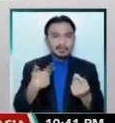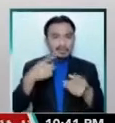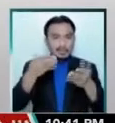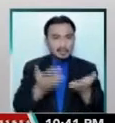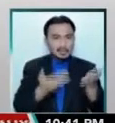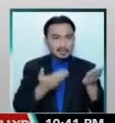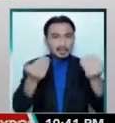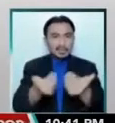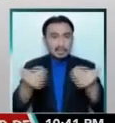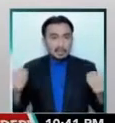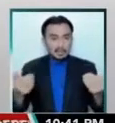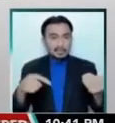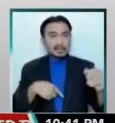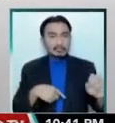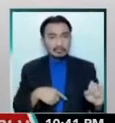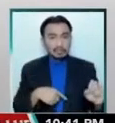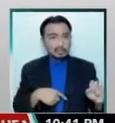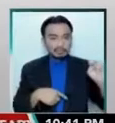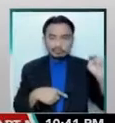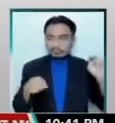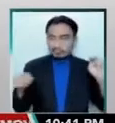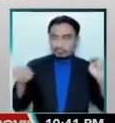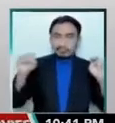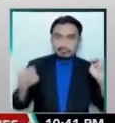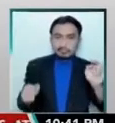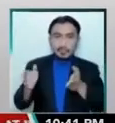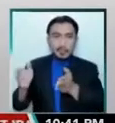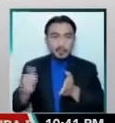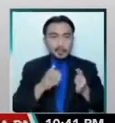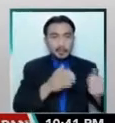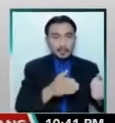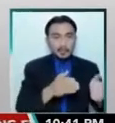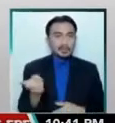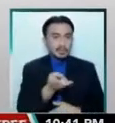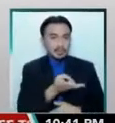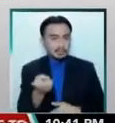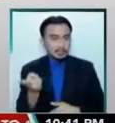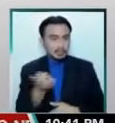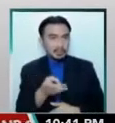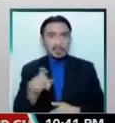south, yung isa pa north, doon sa bawat lane na yon, may